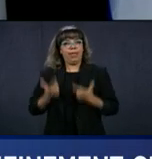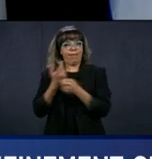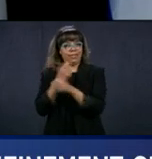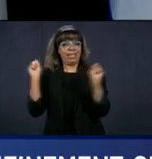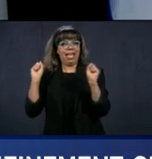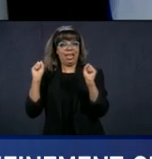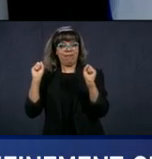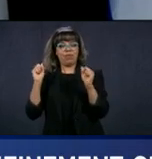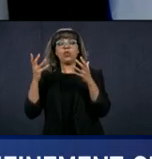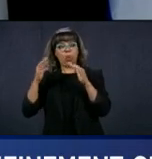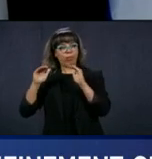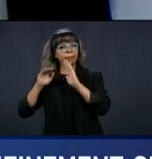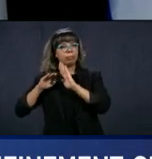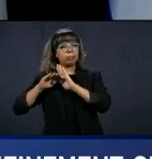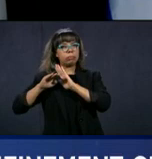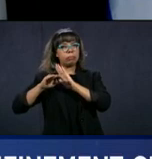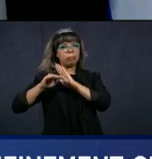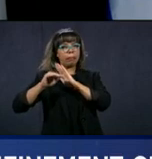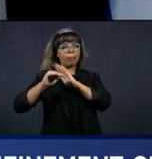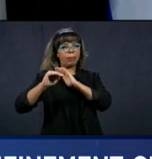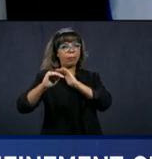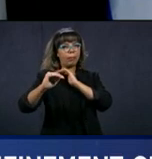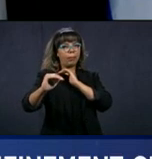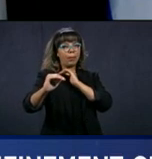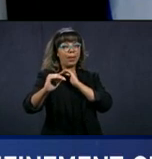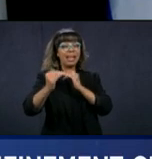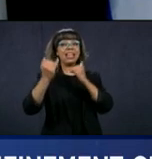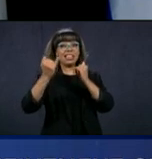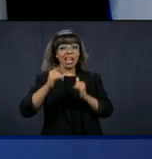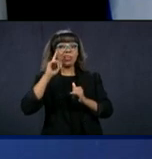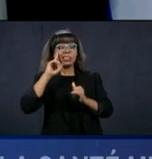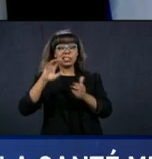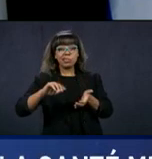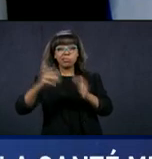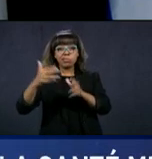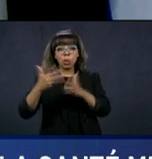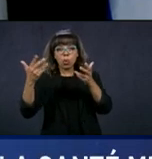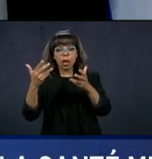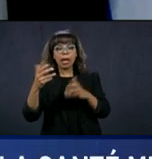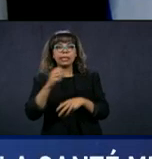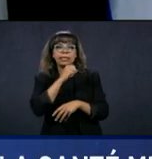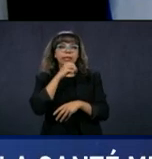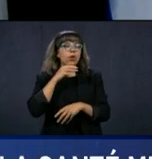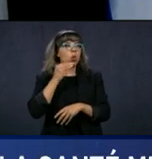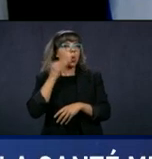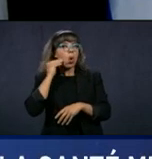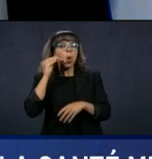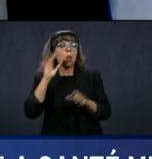Mais en même temps, on a eu des problèmes avec les CHSLD, et maintenant, on essaie